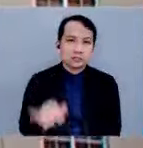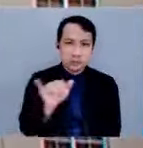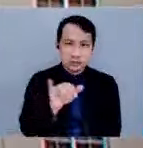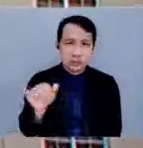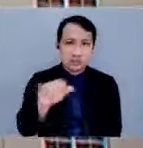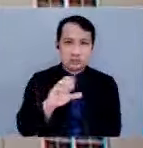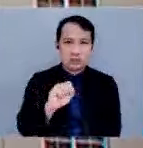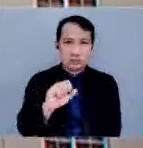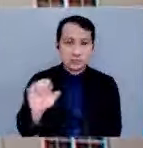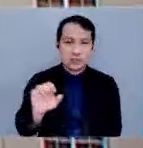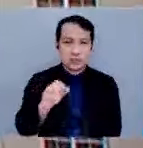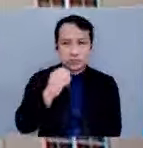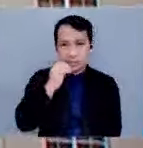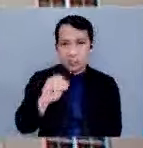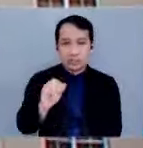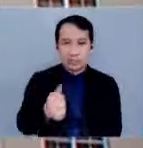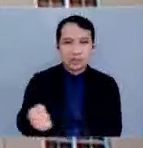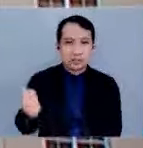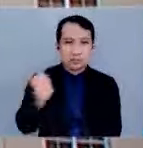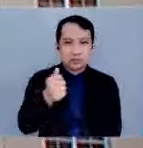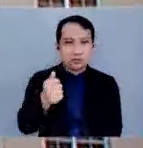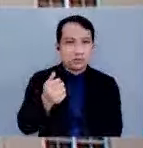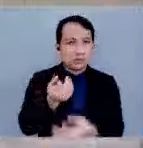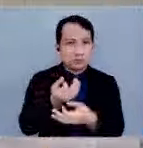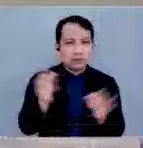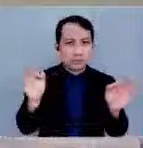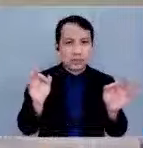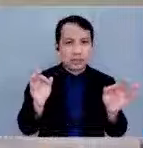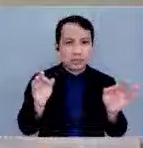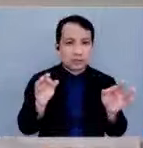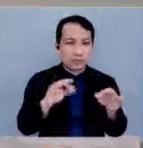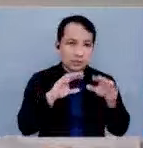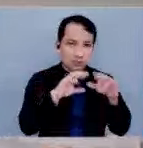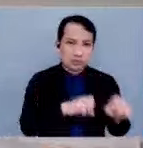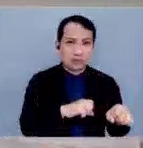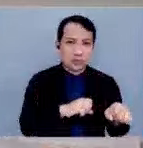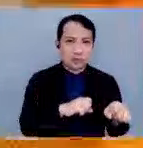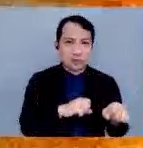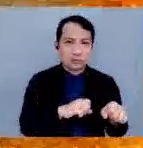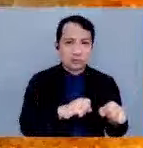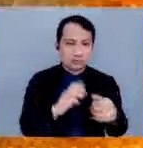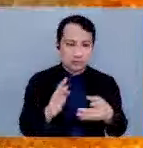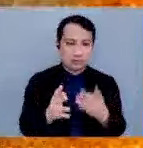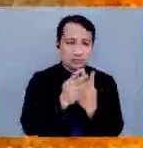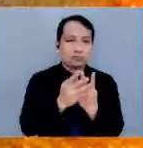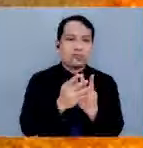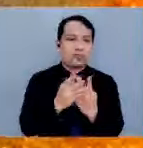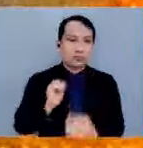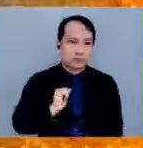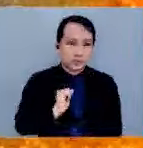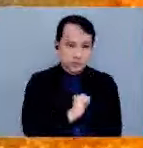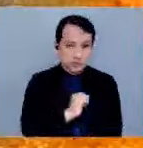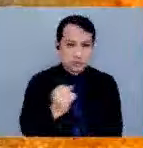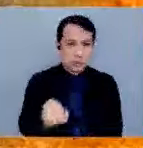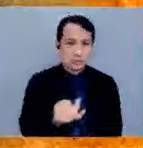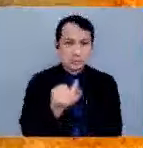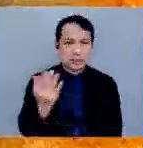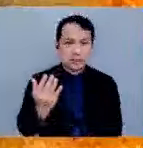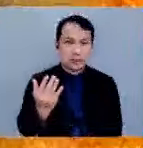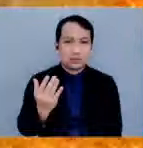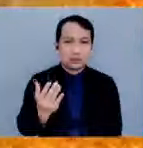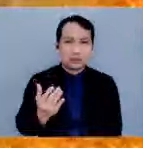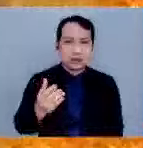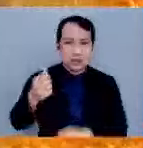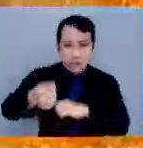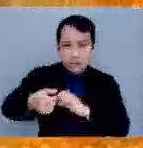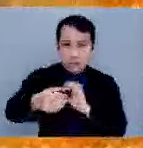inutos ng Korte Suprema na pakawalan ang mga sinight for contempt at pinakulong ng Senado. Ilang beses din namang kinatigan ng Korte Suprema